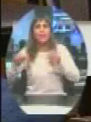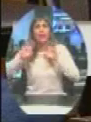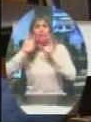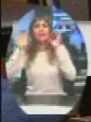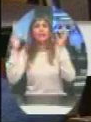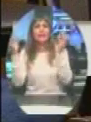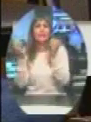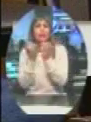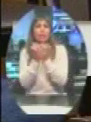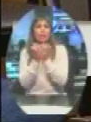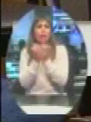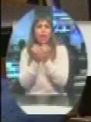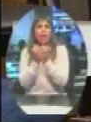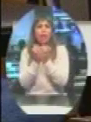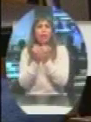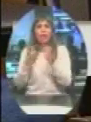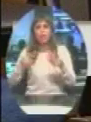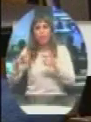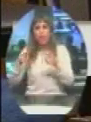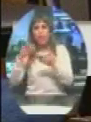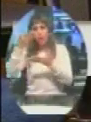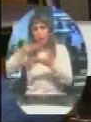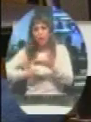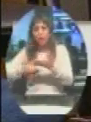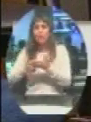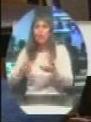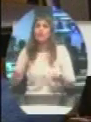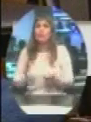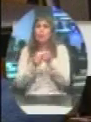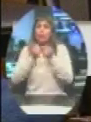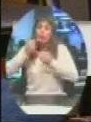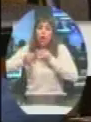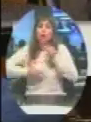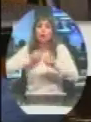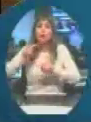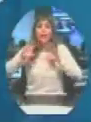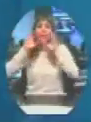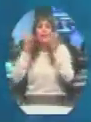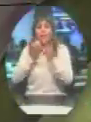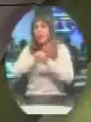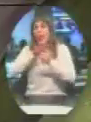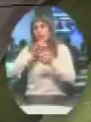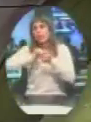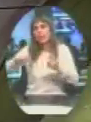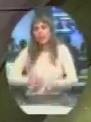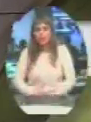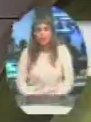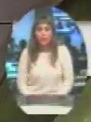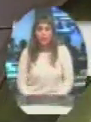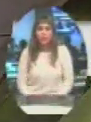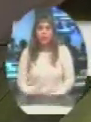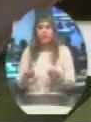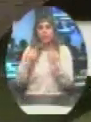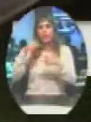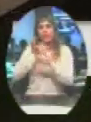שלמה מהמפה בגלל תאונות דרכים. בכל שנה כיתת לימוד שלמה נמחקת. ועדת העבודה